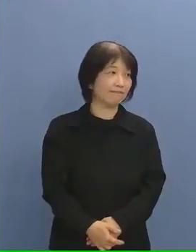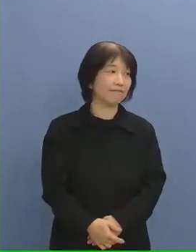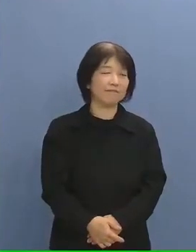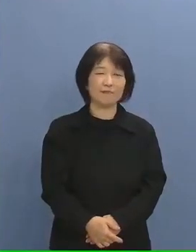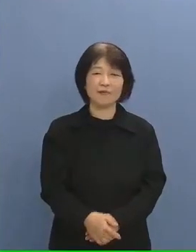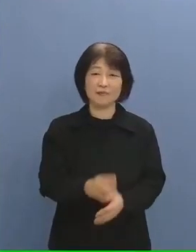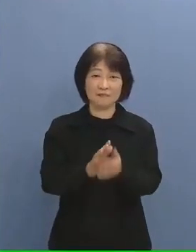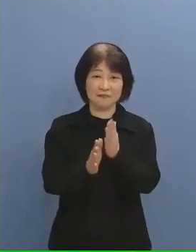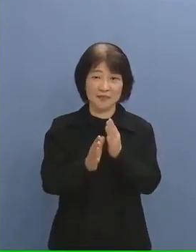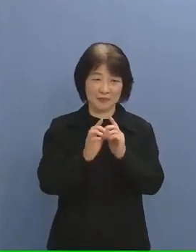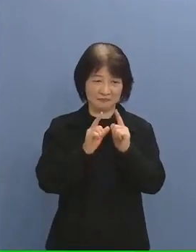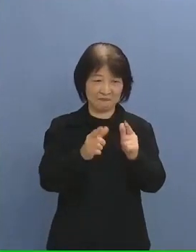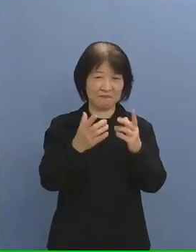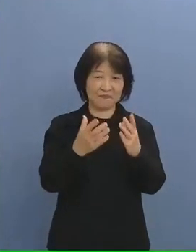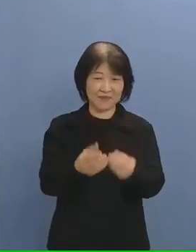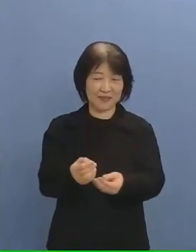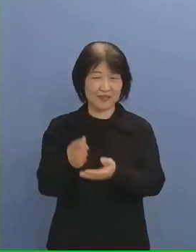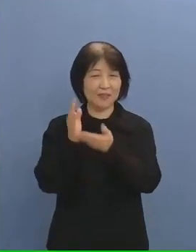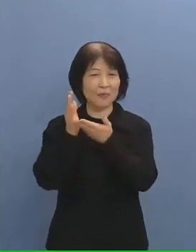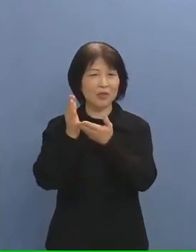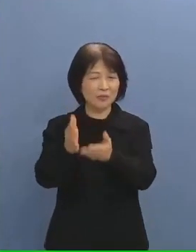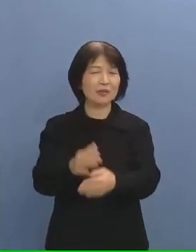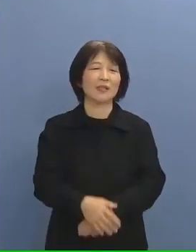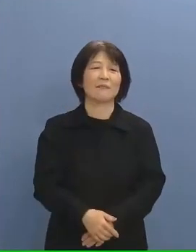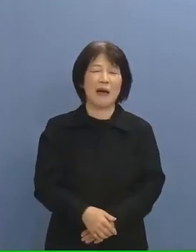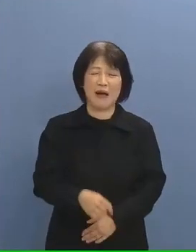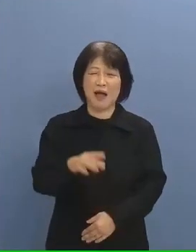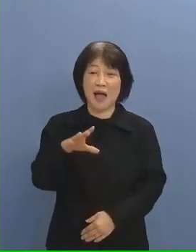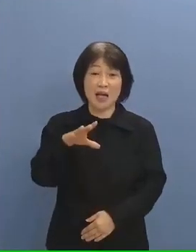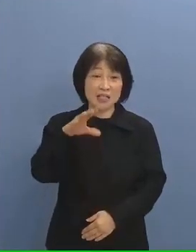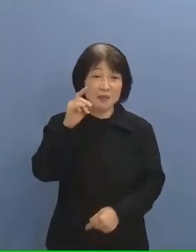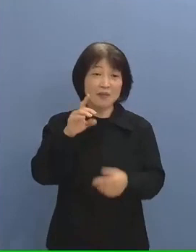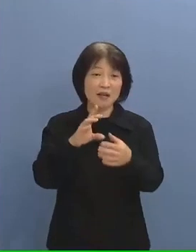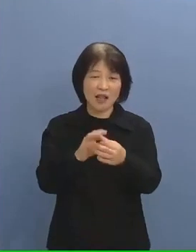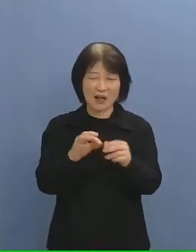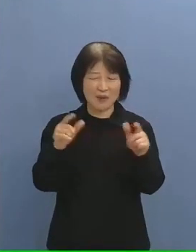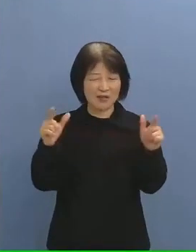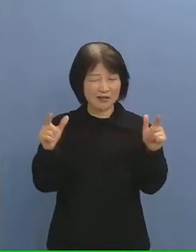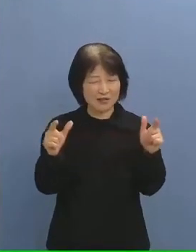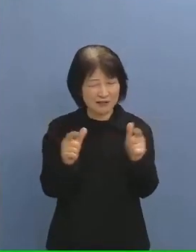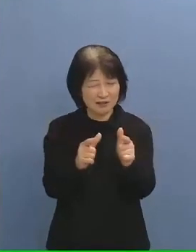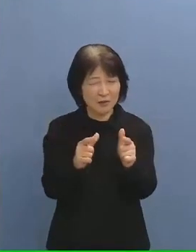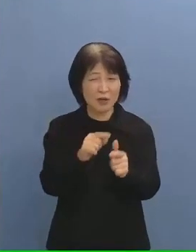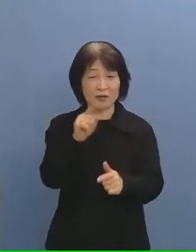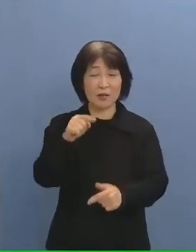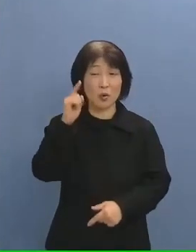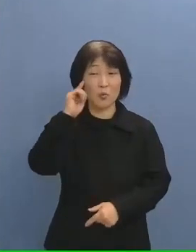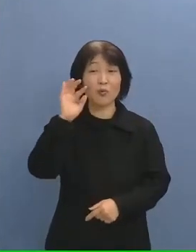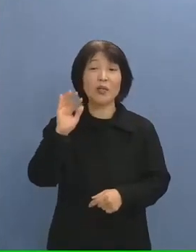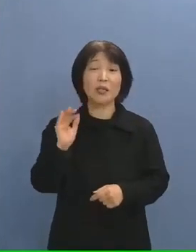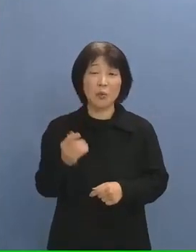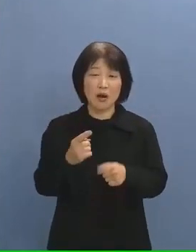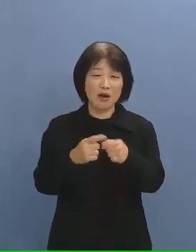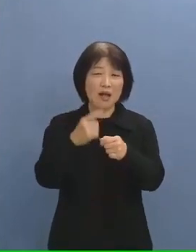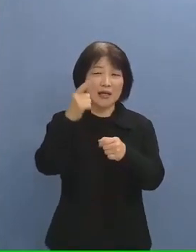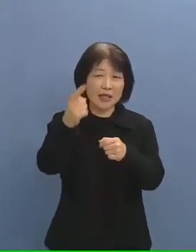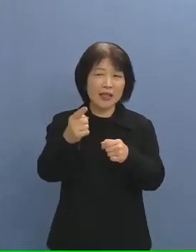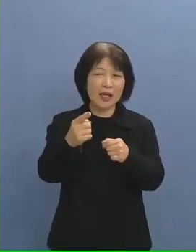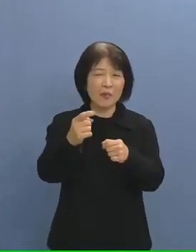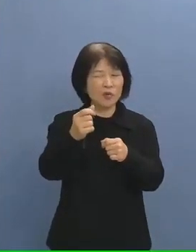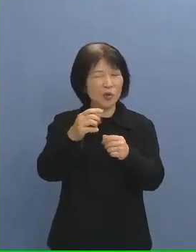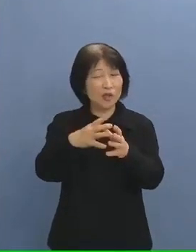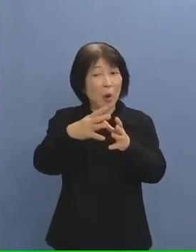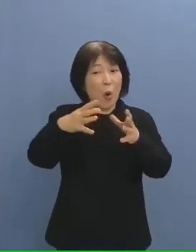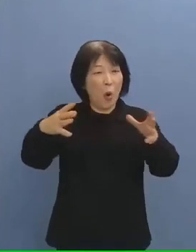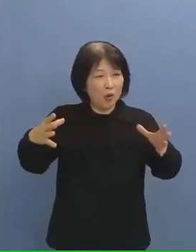今回初めて開催されて、比較的小規模だったのかなと受け止めしましたけれども、来年に関してはもう少しこう大規模なです